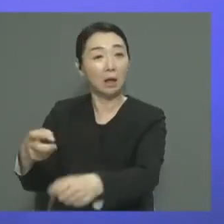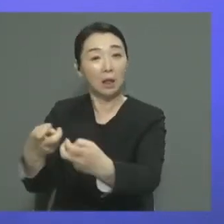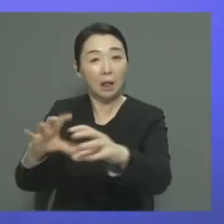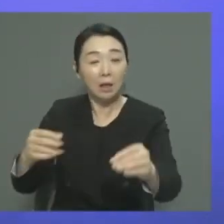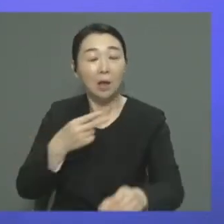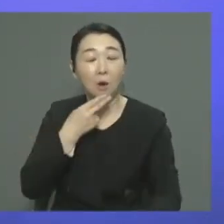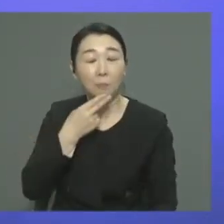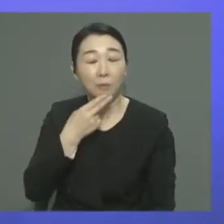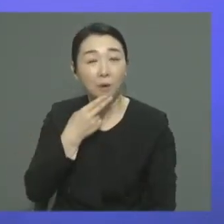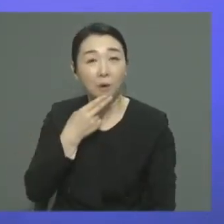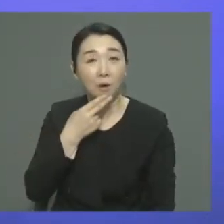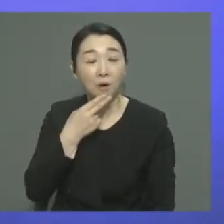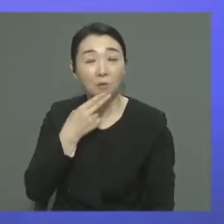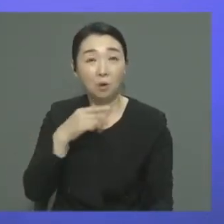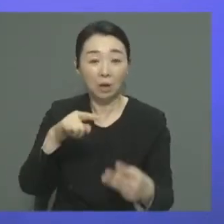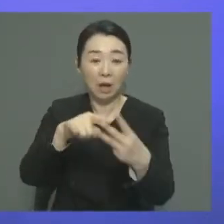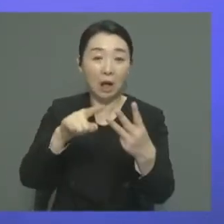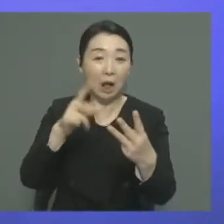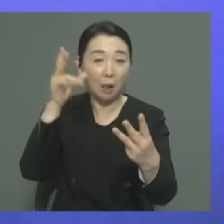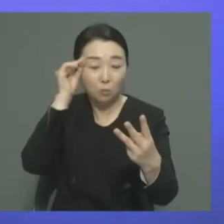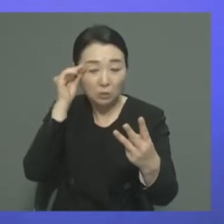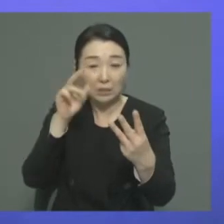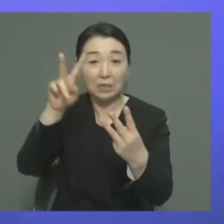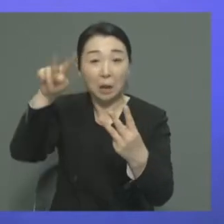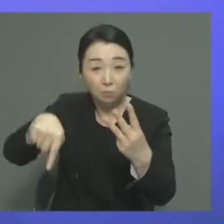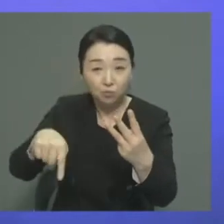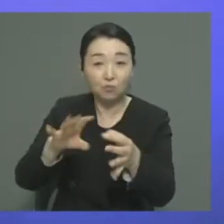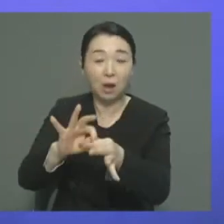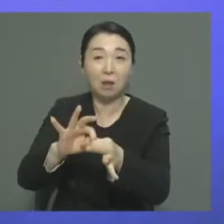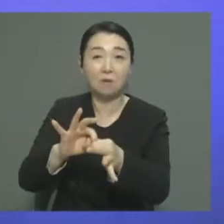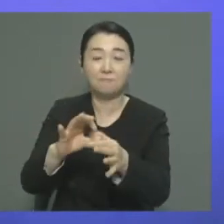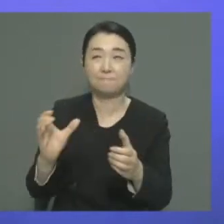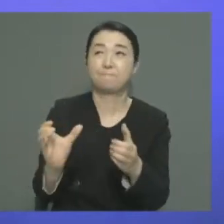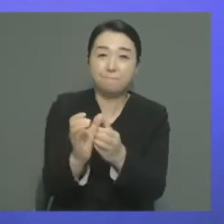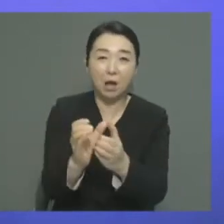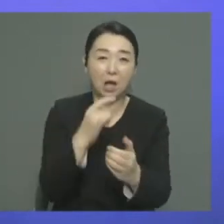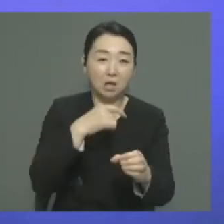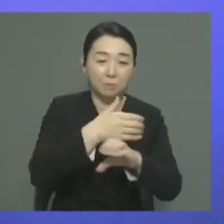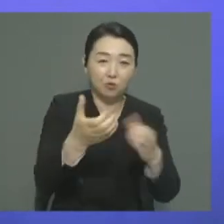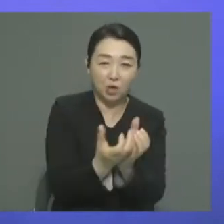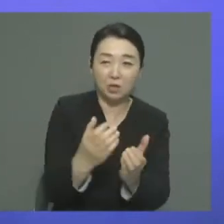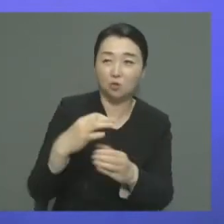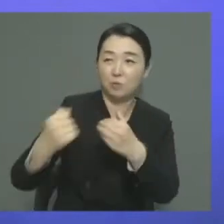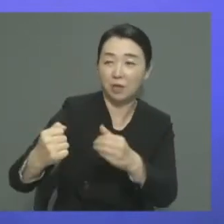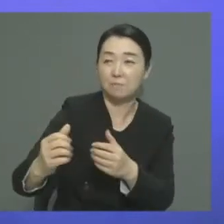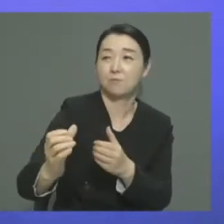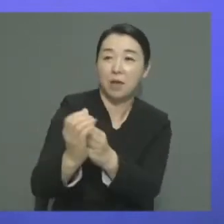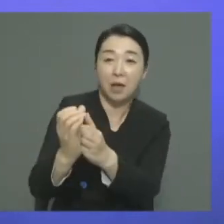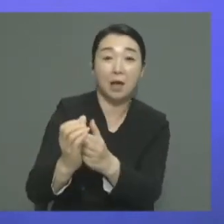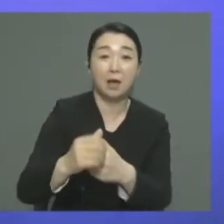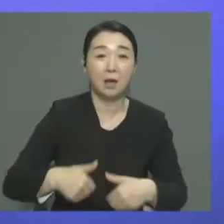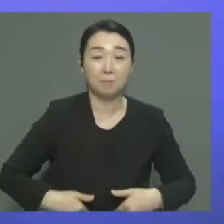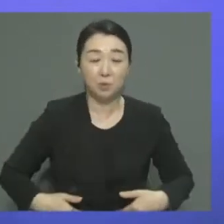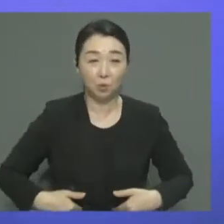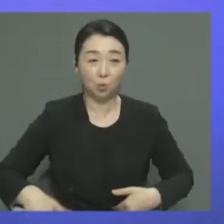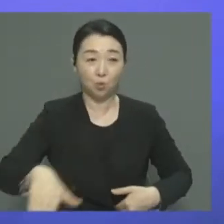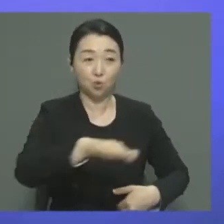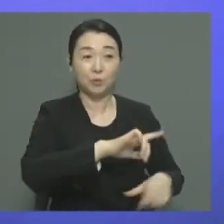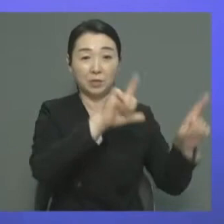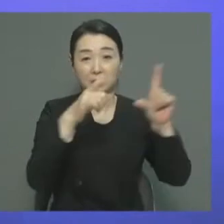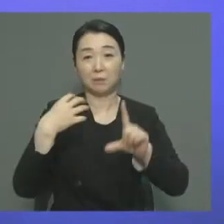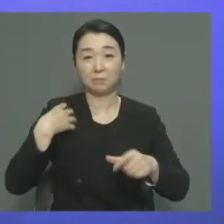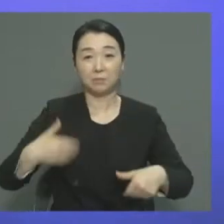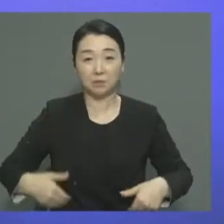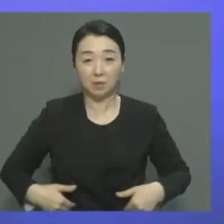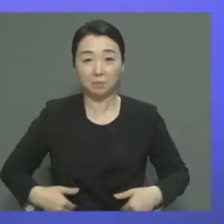정권의 맞서서 우리 민주당이 퇴행 과 독주를 막고 국민의 삶을 책임져야 합니다